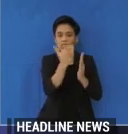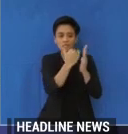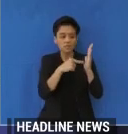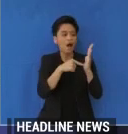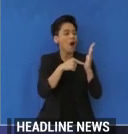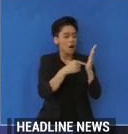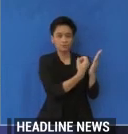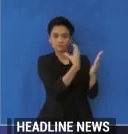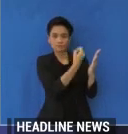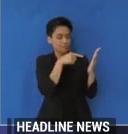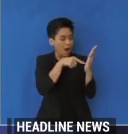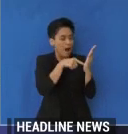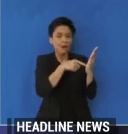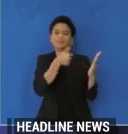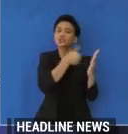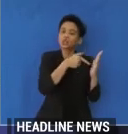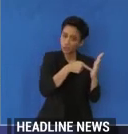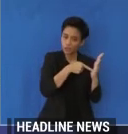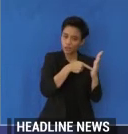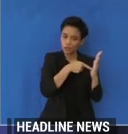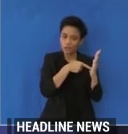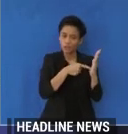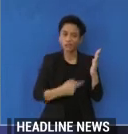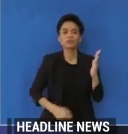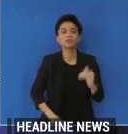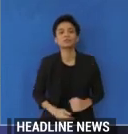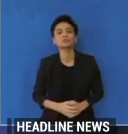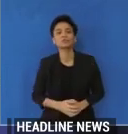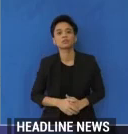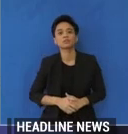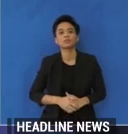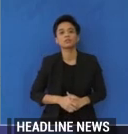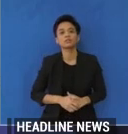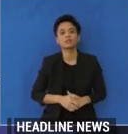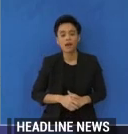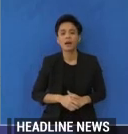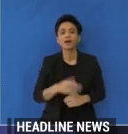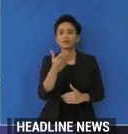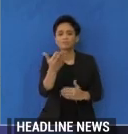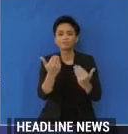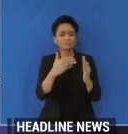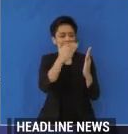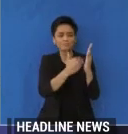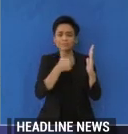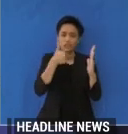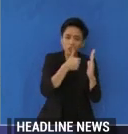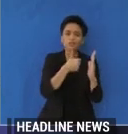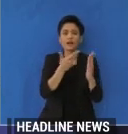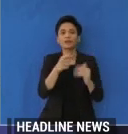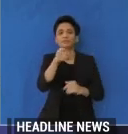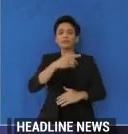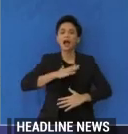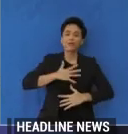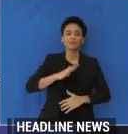lain-lain. Silahkan untuk dimanfaatkan dan jangan khawatir, ya. Petugas kesehatan